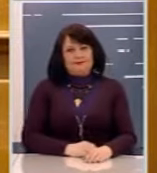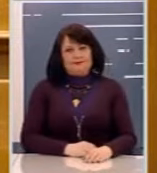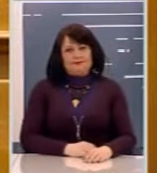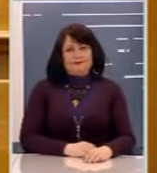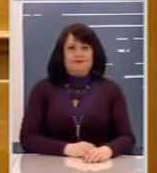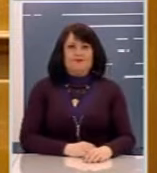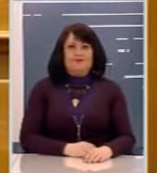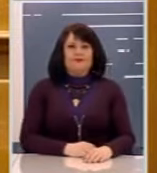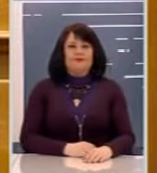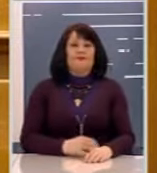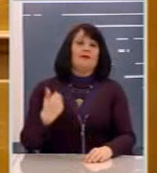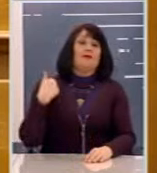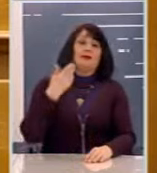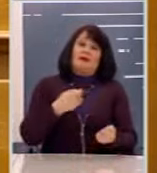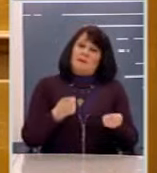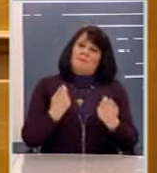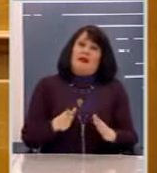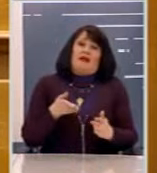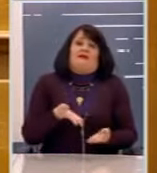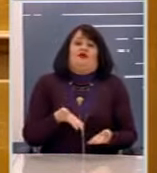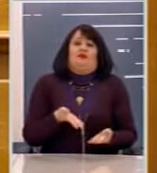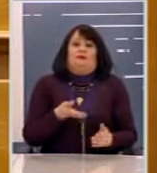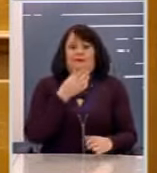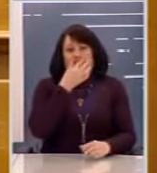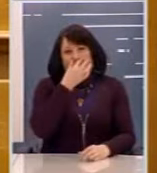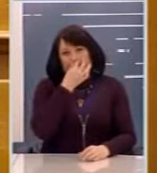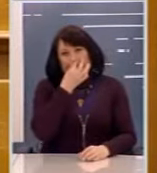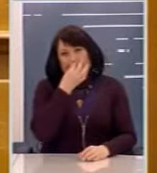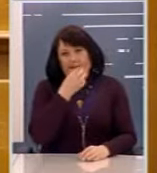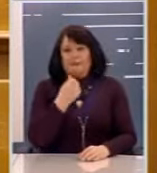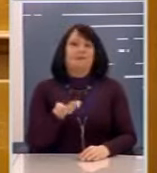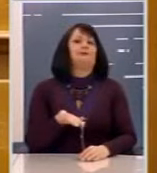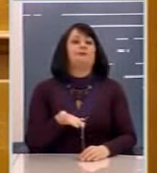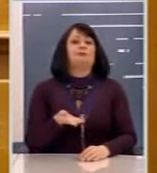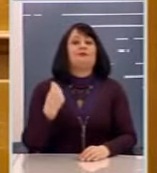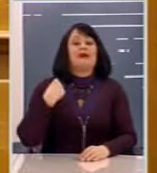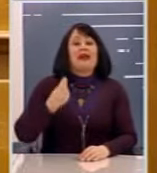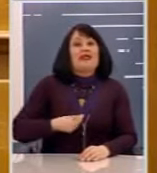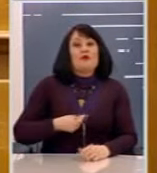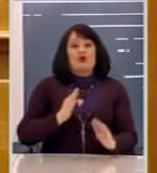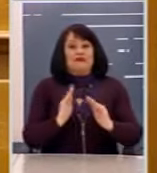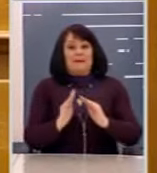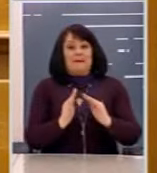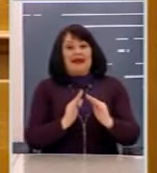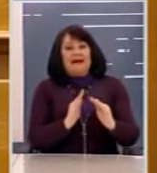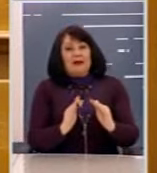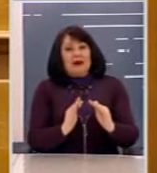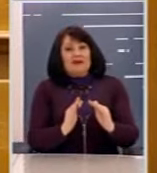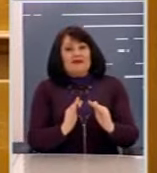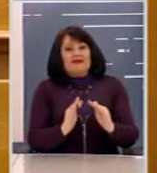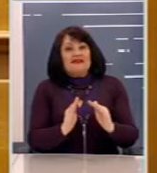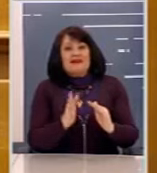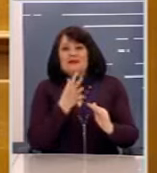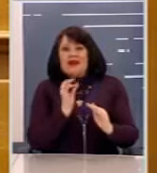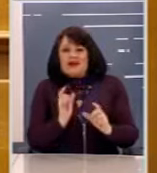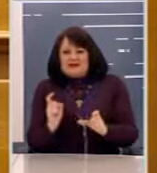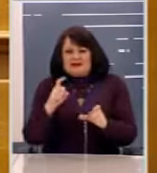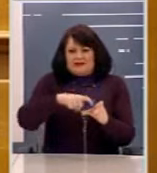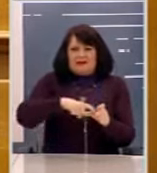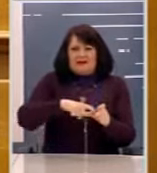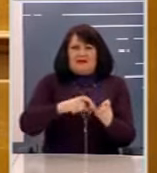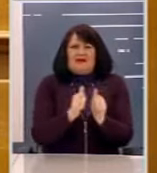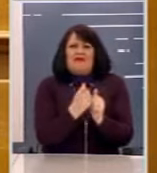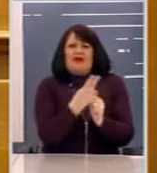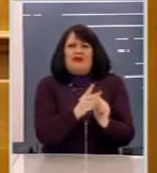Αυτό είχατε κάνει, αγαπητοί συνάδελφοι. Κάντε τη δημόσια περίθαλψη παράρτημα του κομματικού